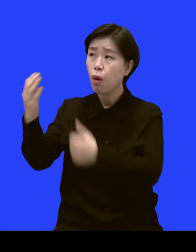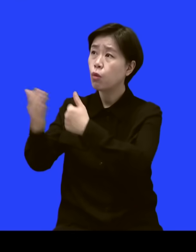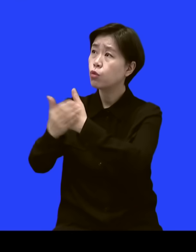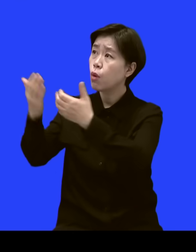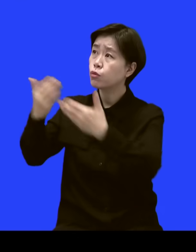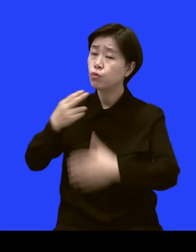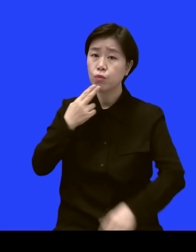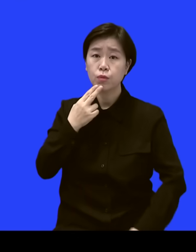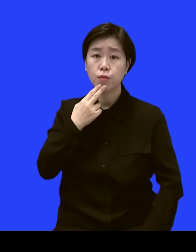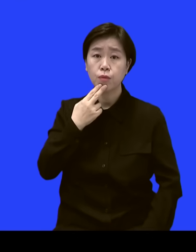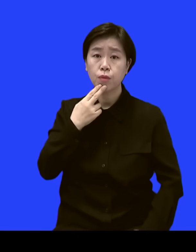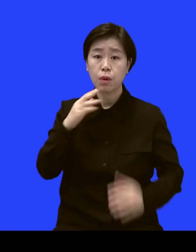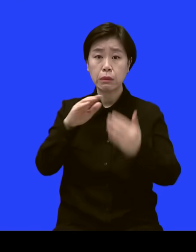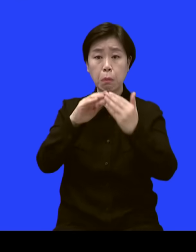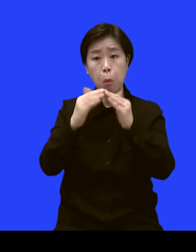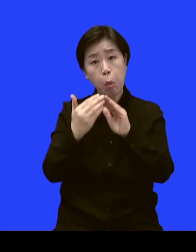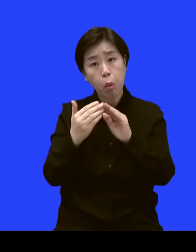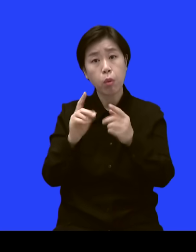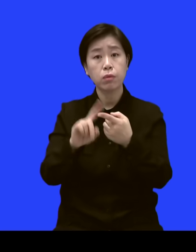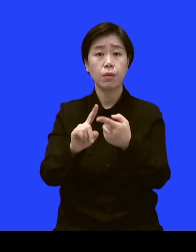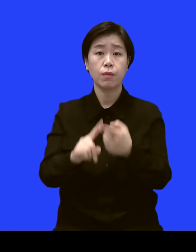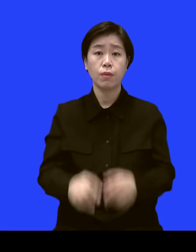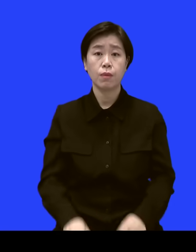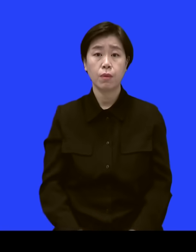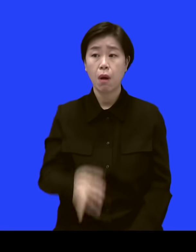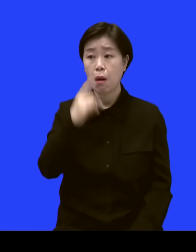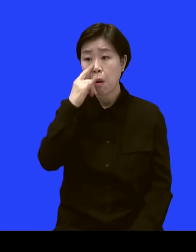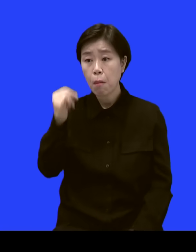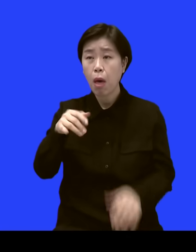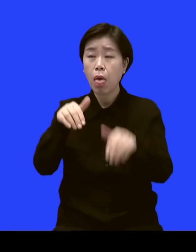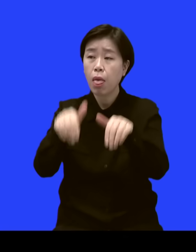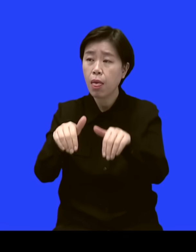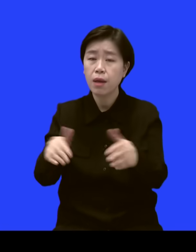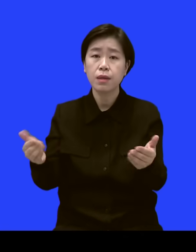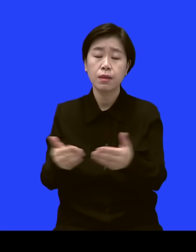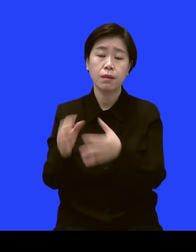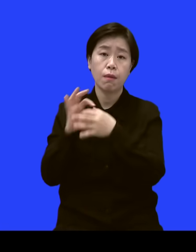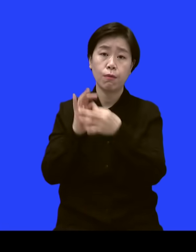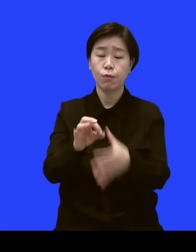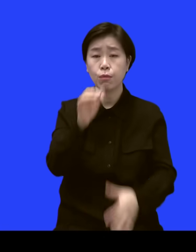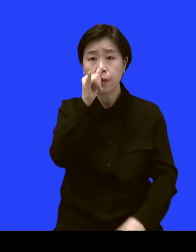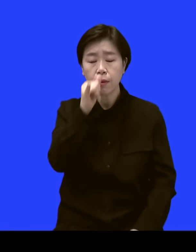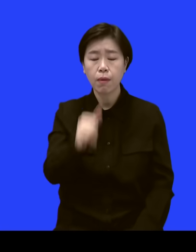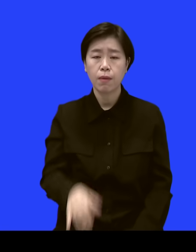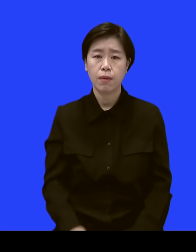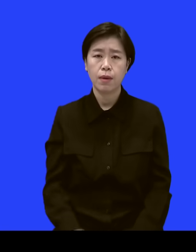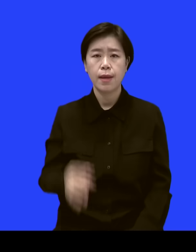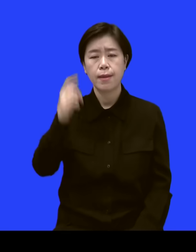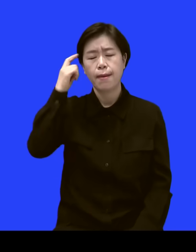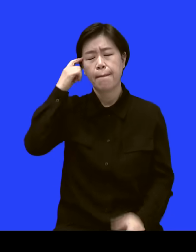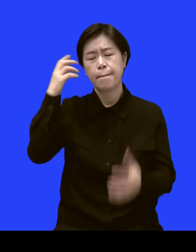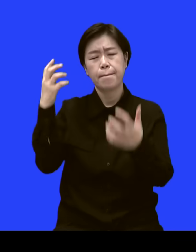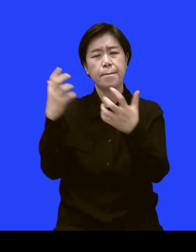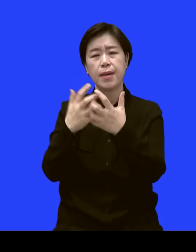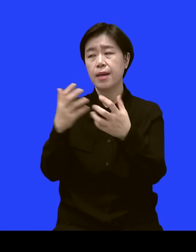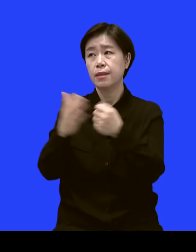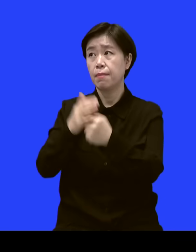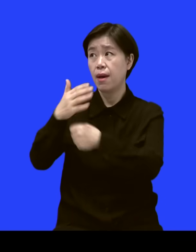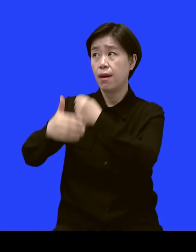여전히 가난하고 엄마는 여전히 힘들고 몇 년을 그런 생각이 자리